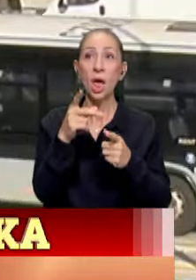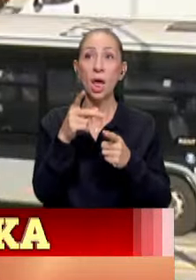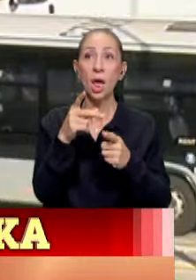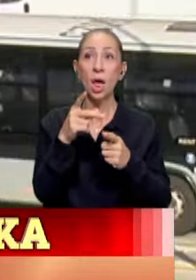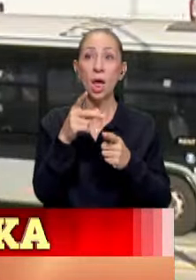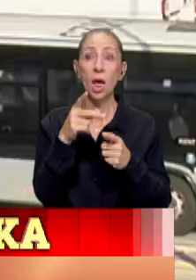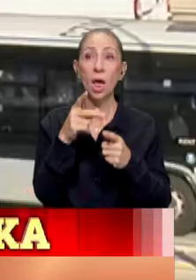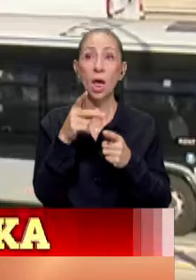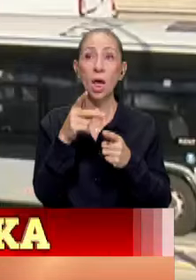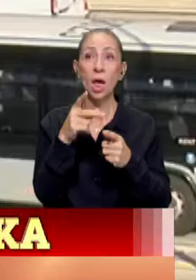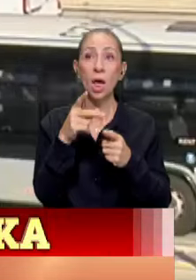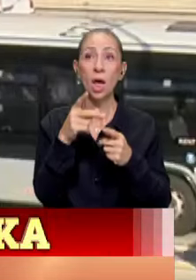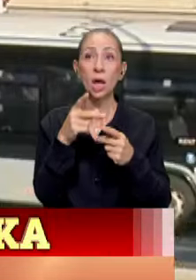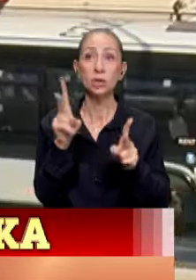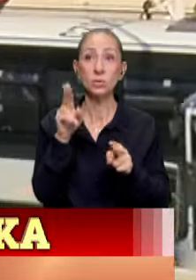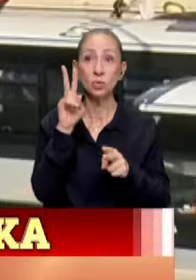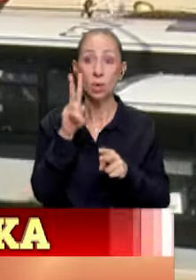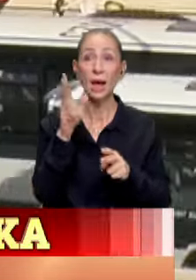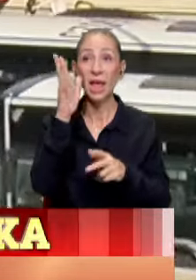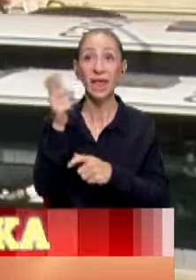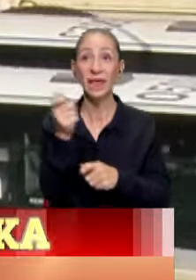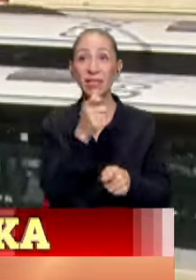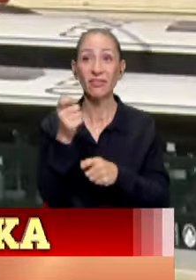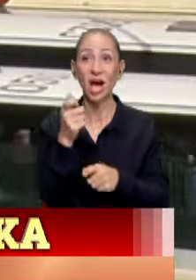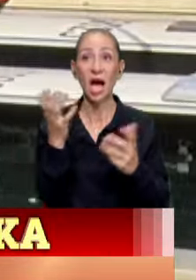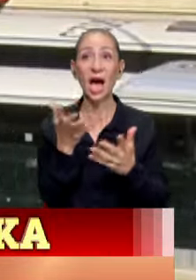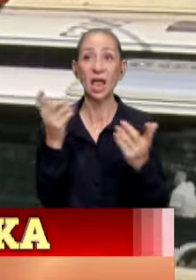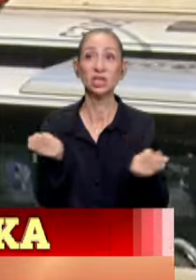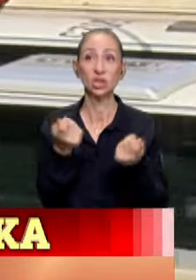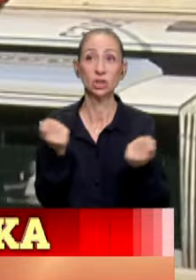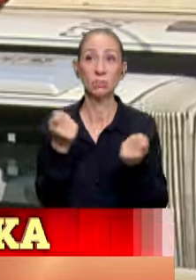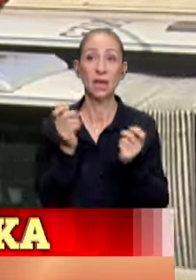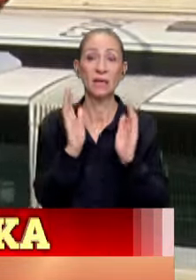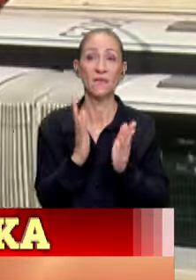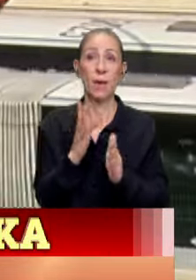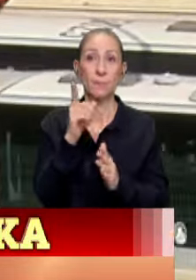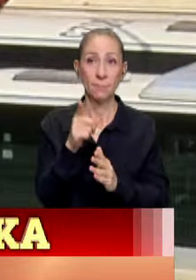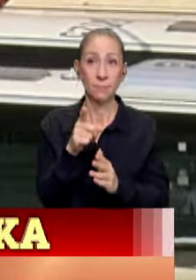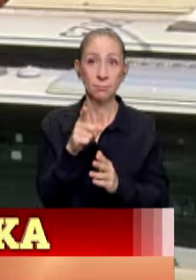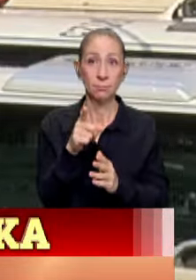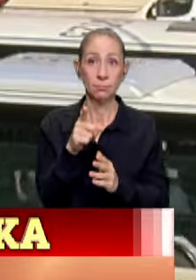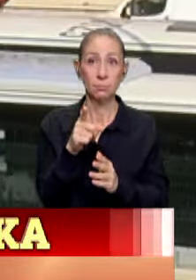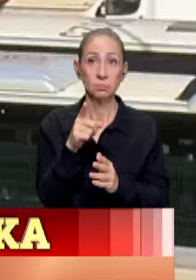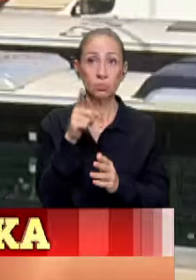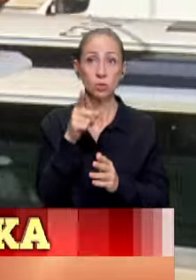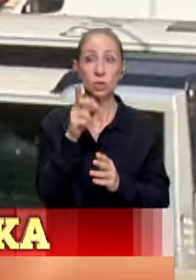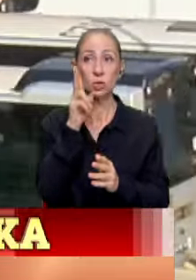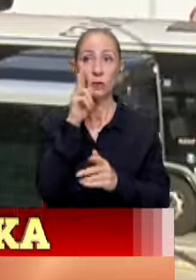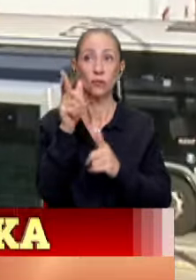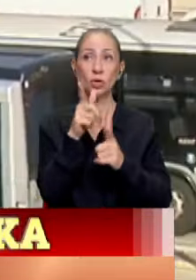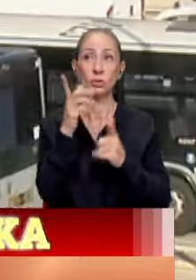Eee görünüyor ama itfaiye ekipleri Halen çalışıyor olay yerinde Eee Bu da son